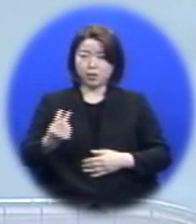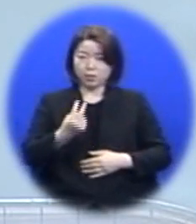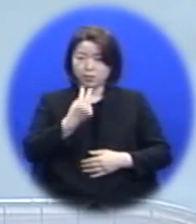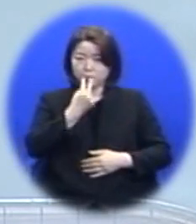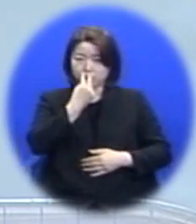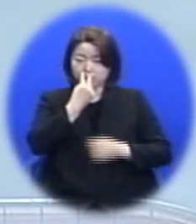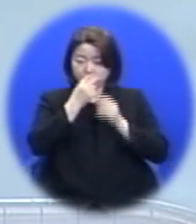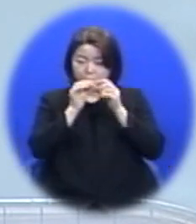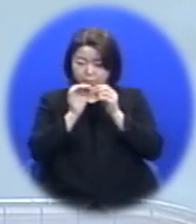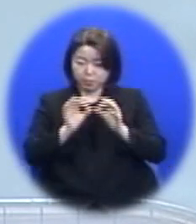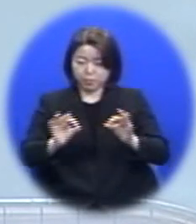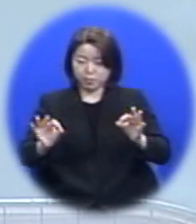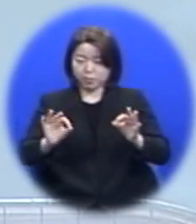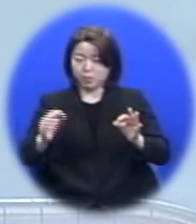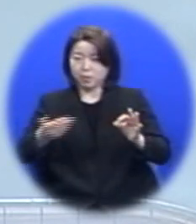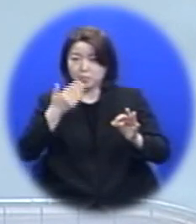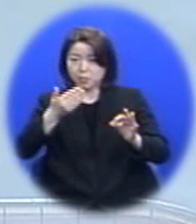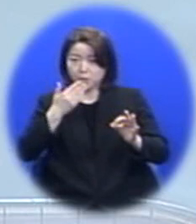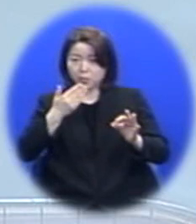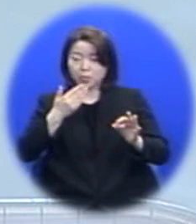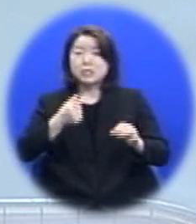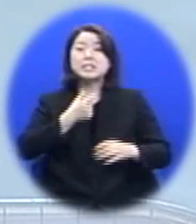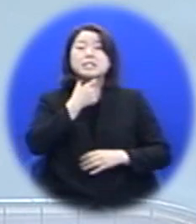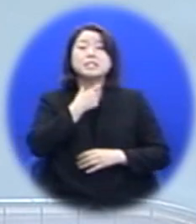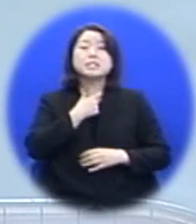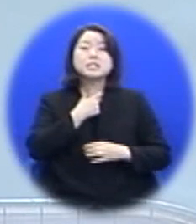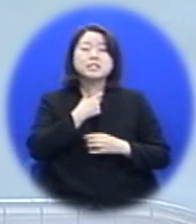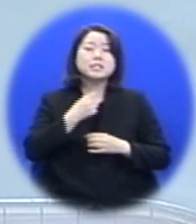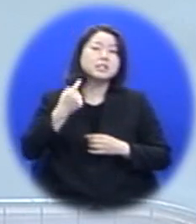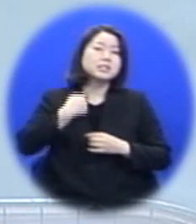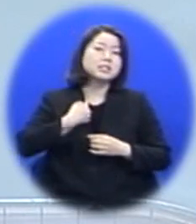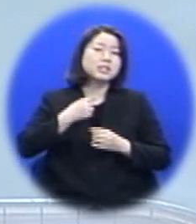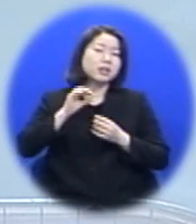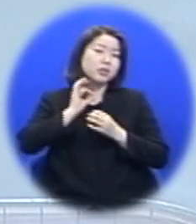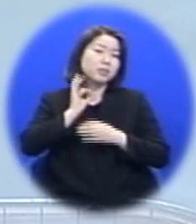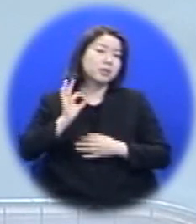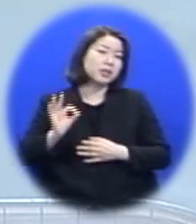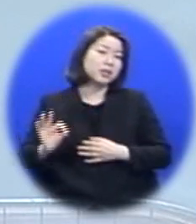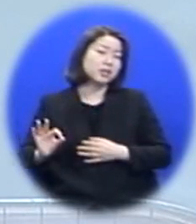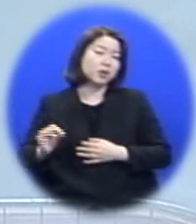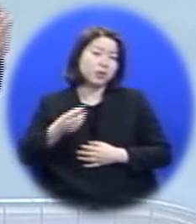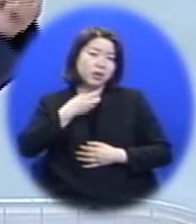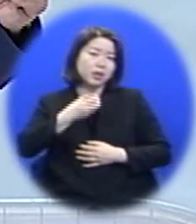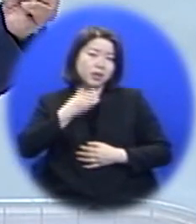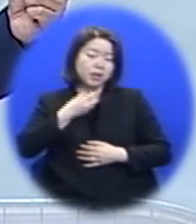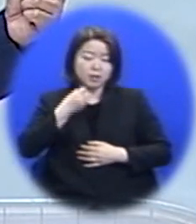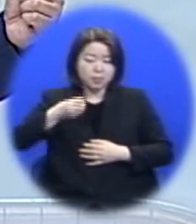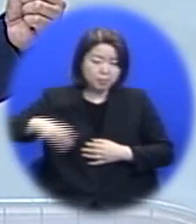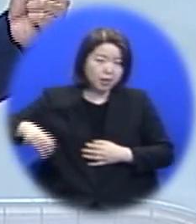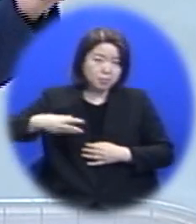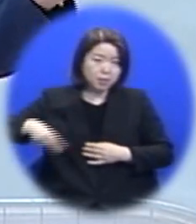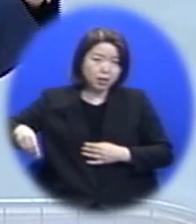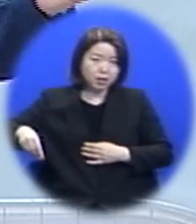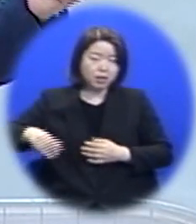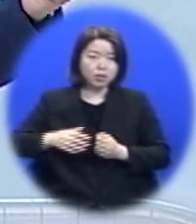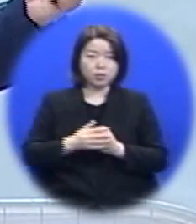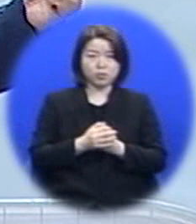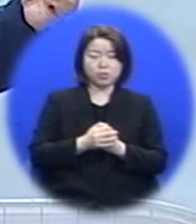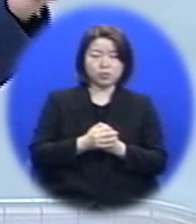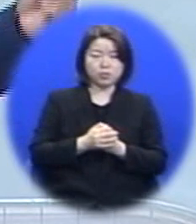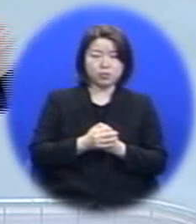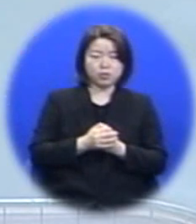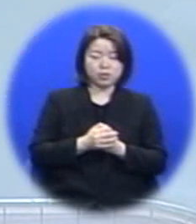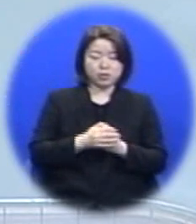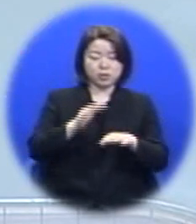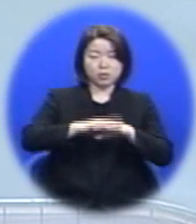드시고 기도절개를 하고 가래를 뽑아내시고 그리고 손을 병